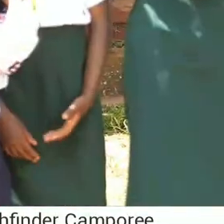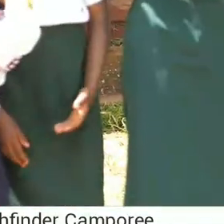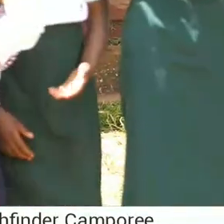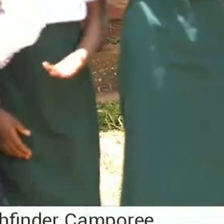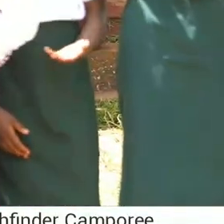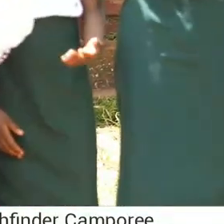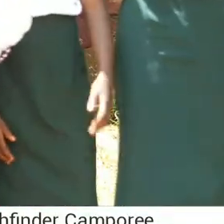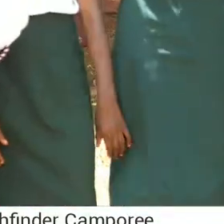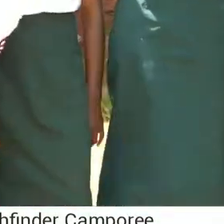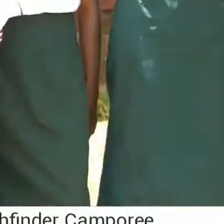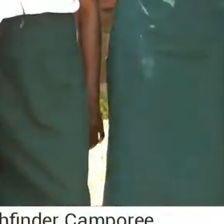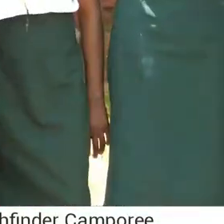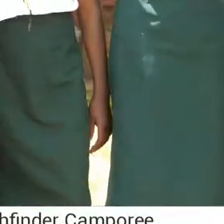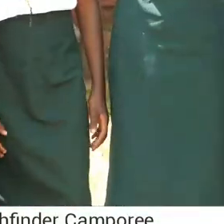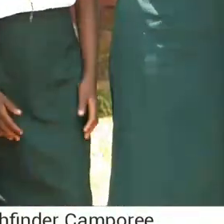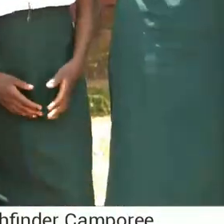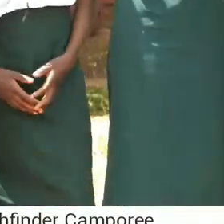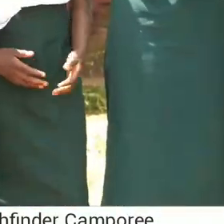Kitu gani mwanadamu,